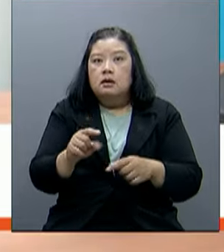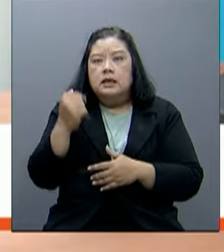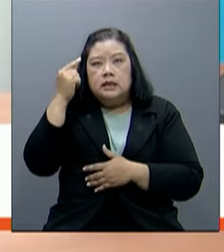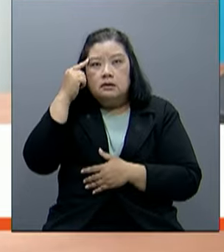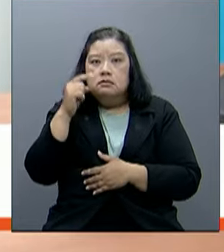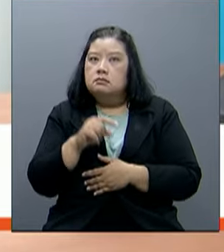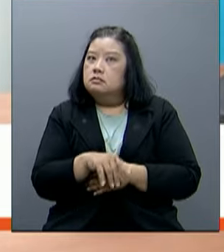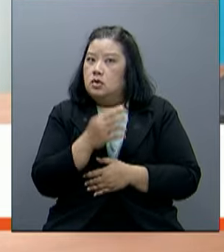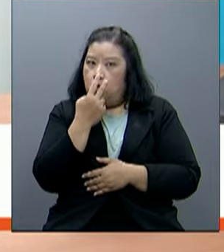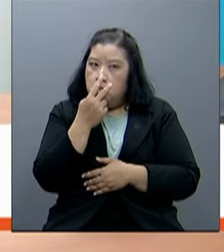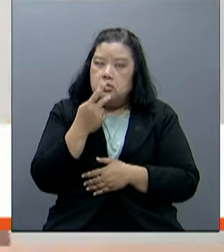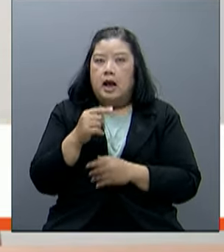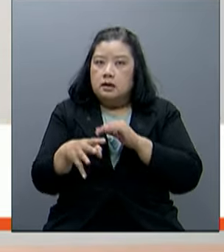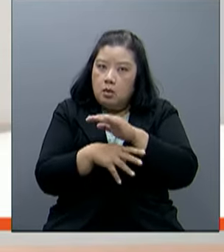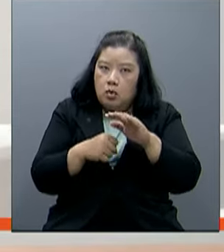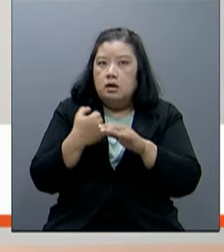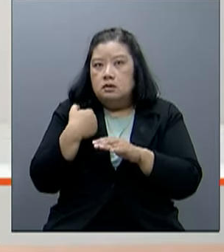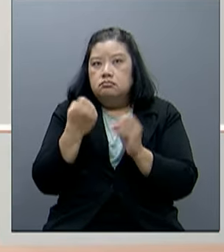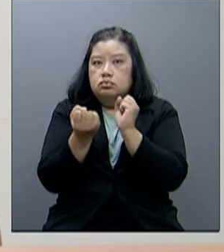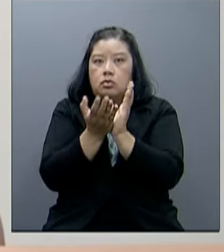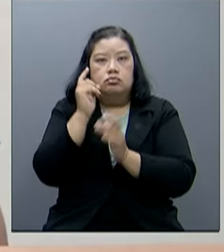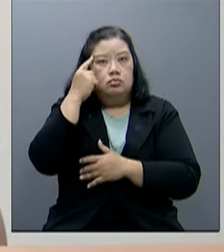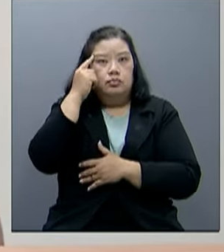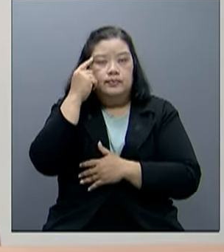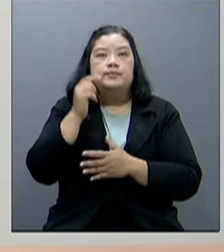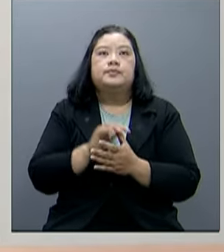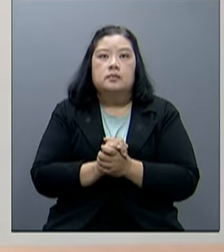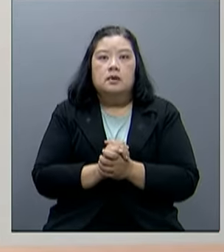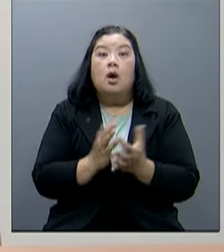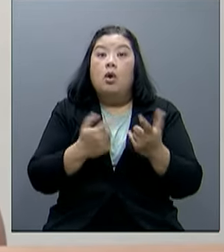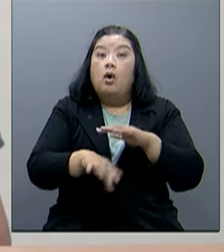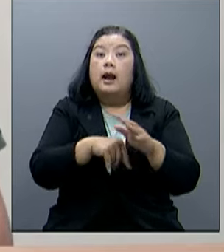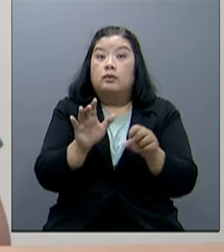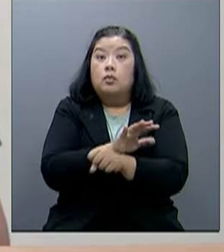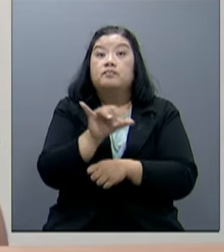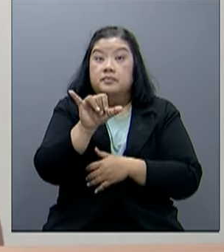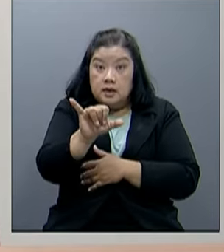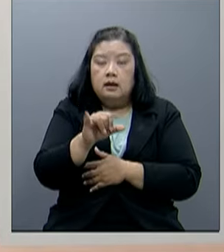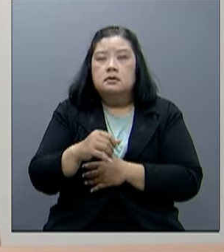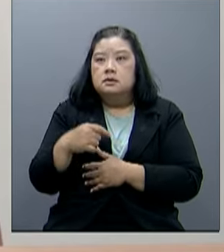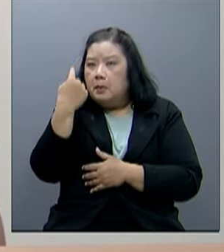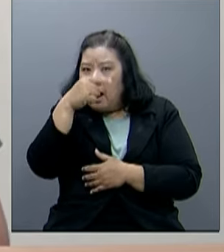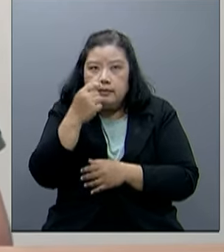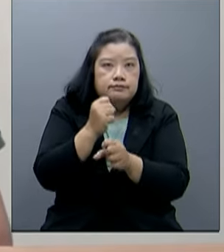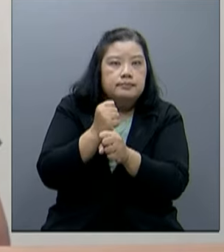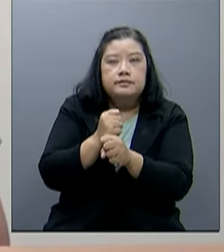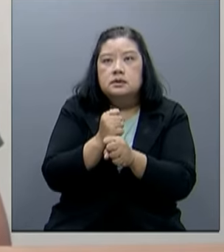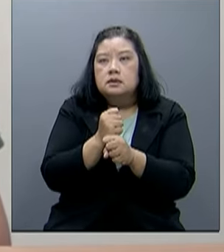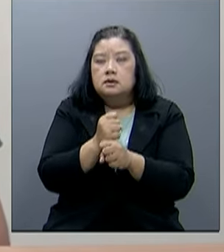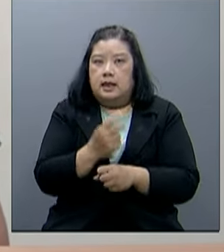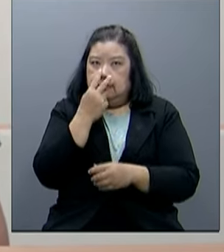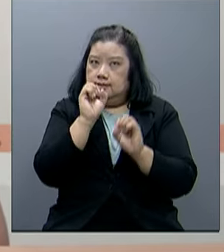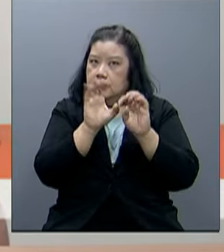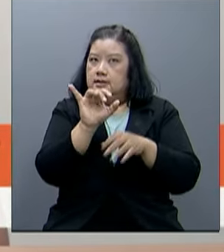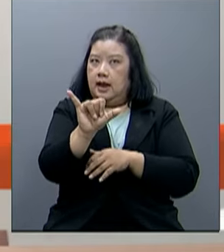ดทิ้งค่ะ ตอนนี้ต้องรอความชัดเจนอีกครั้งนึงนะครับยังไม่ยืนยันว่าเป็นเรื่องไหนนะครับแต่หลักๆก็คือเ